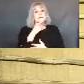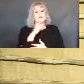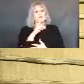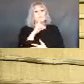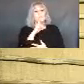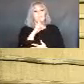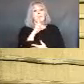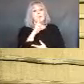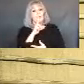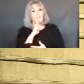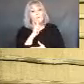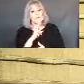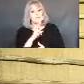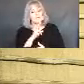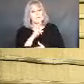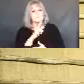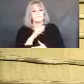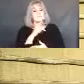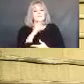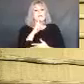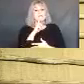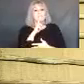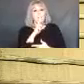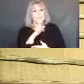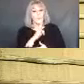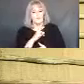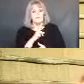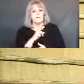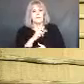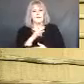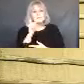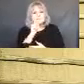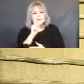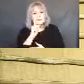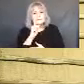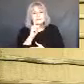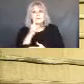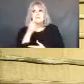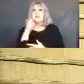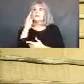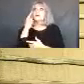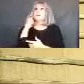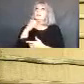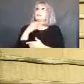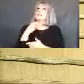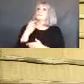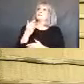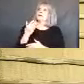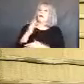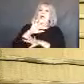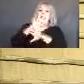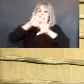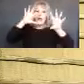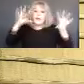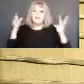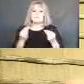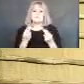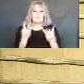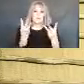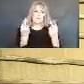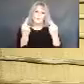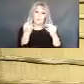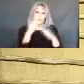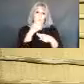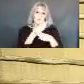gesê, skies, God het deur al sy heilige profete beloof, wat beloof? Die wederoprichting van